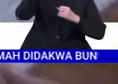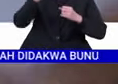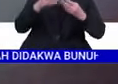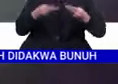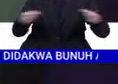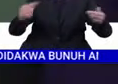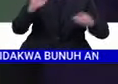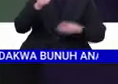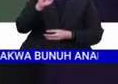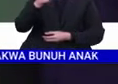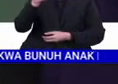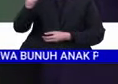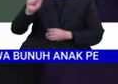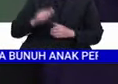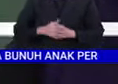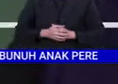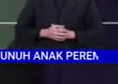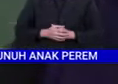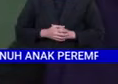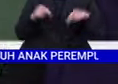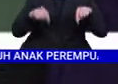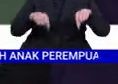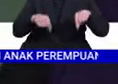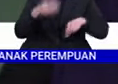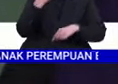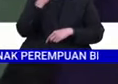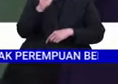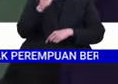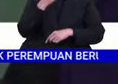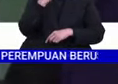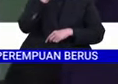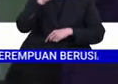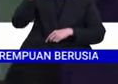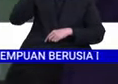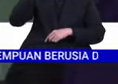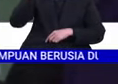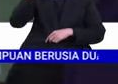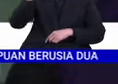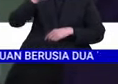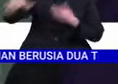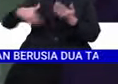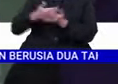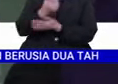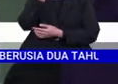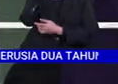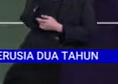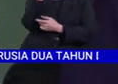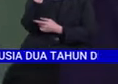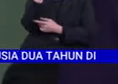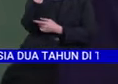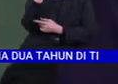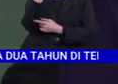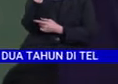ini sudah paham akan